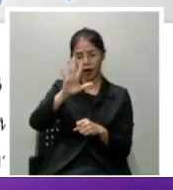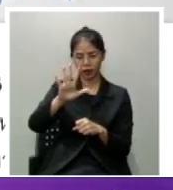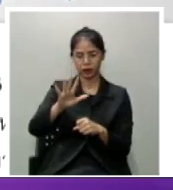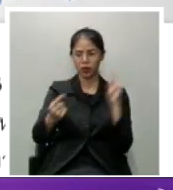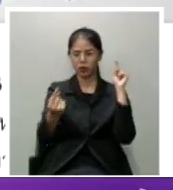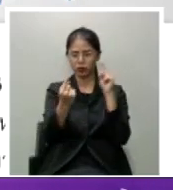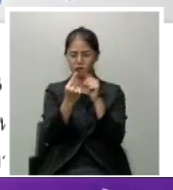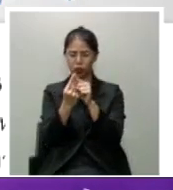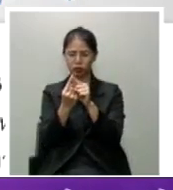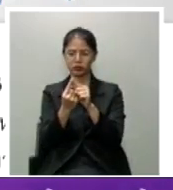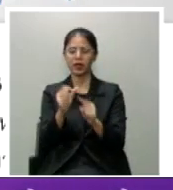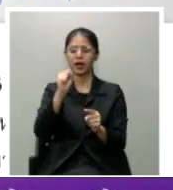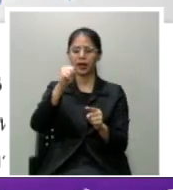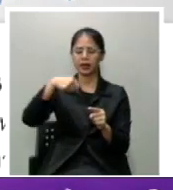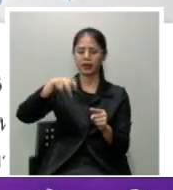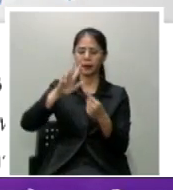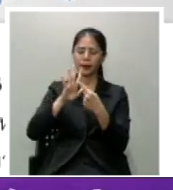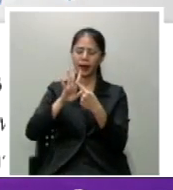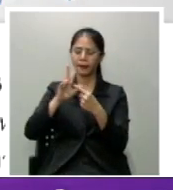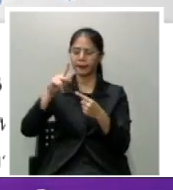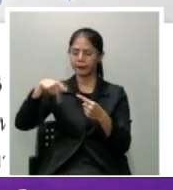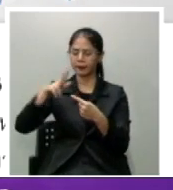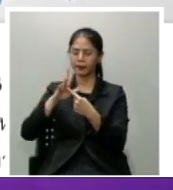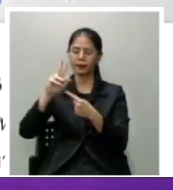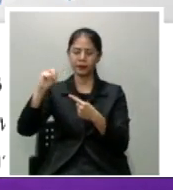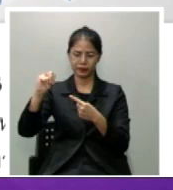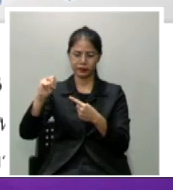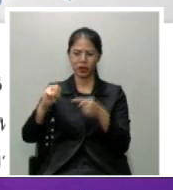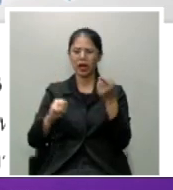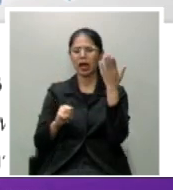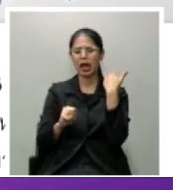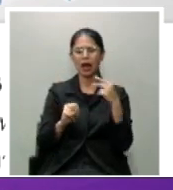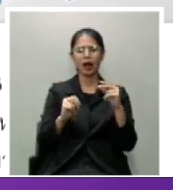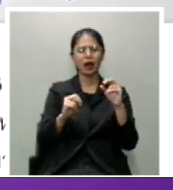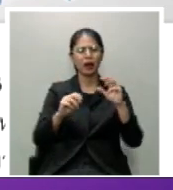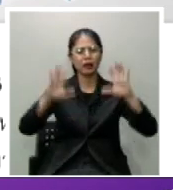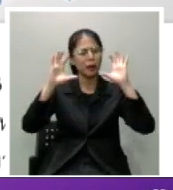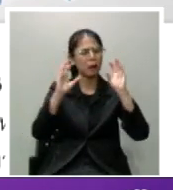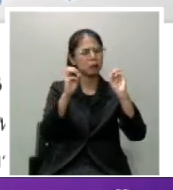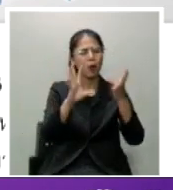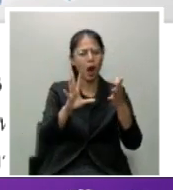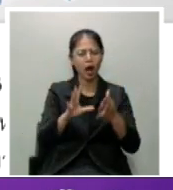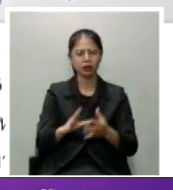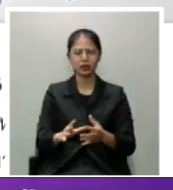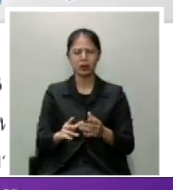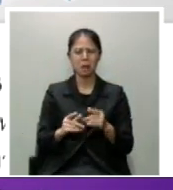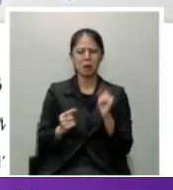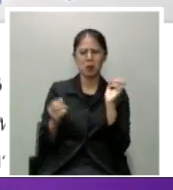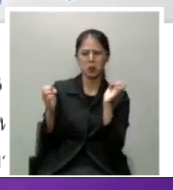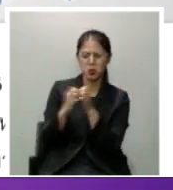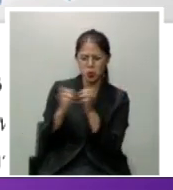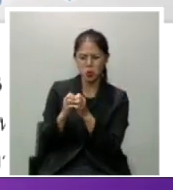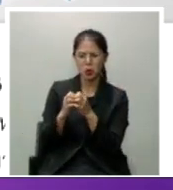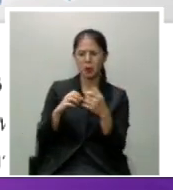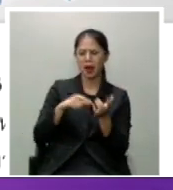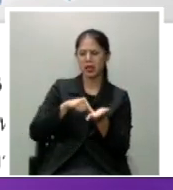สภาพัฒน์ก็บอกว่าช่วยไปดูซะหน่อยให้ดีแต่ความจริงตอนนั้นรัฐบาลไม่ว่างไม่มีใครกล้าวิ่งมาสภาแล้วม